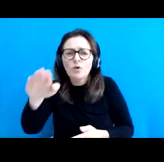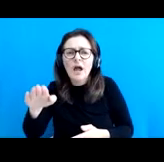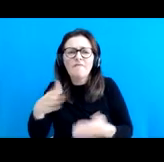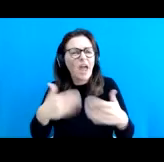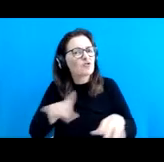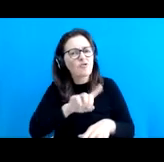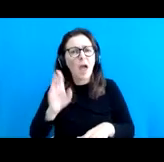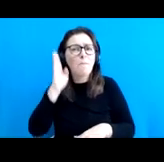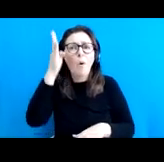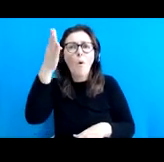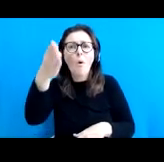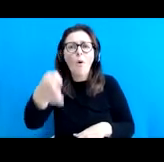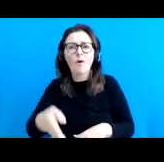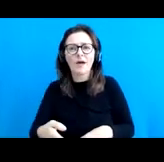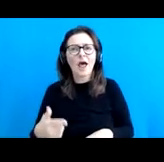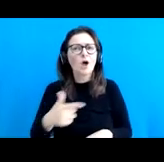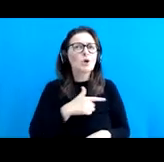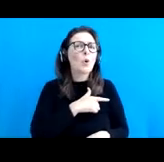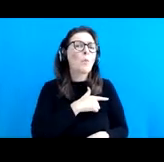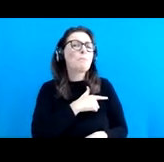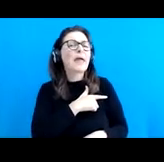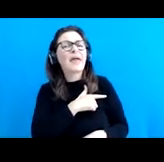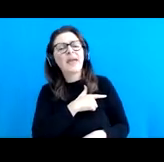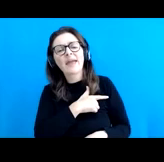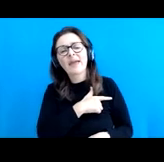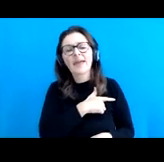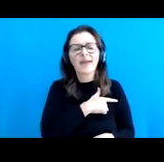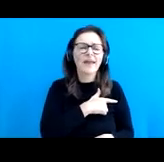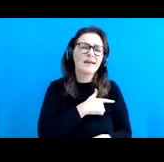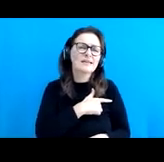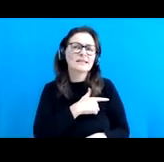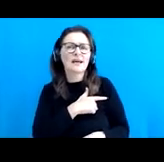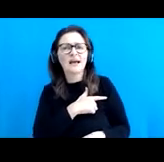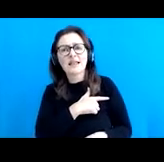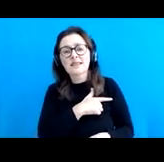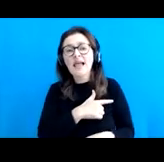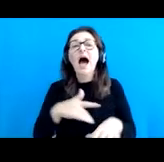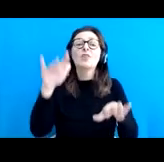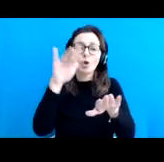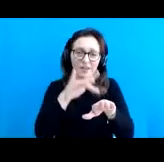Obzorja več ne bo. Ljubezen